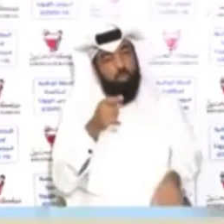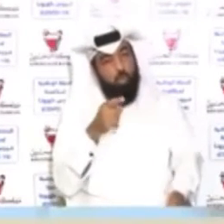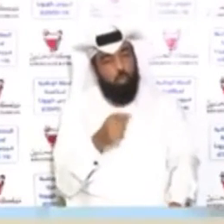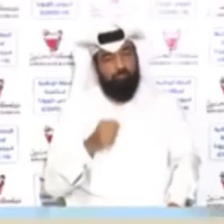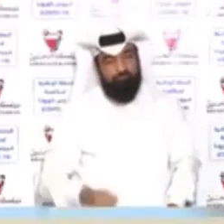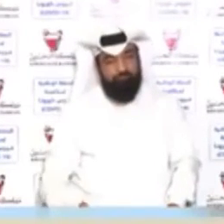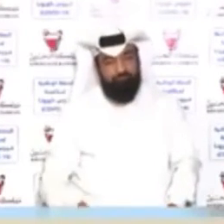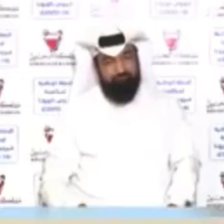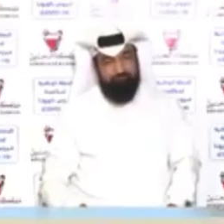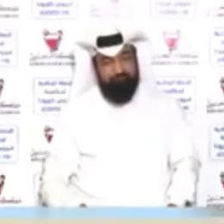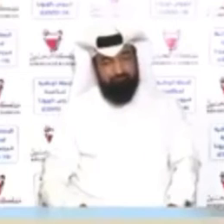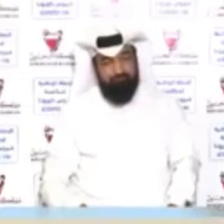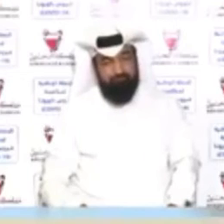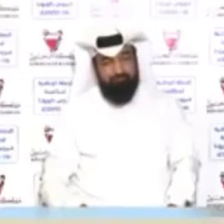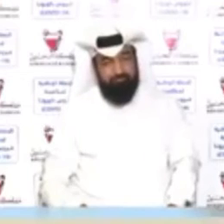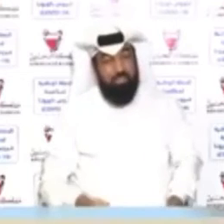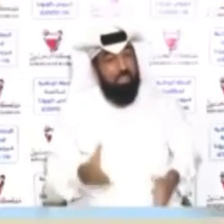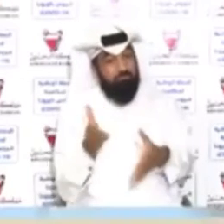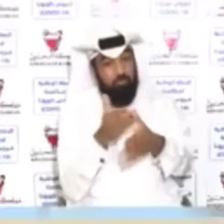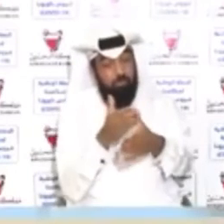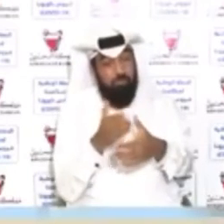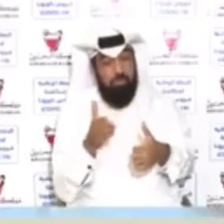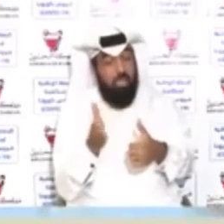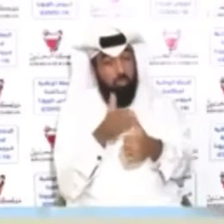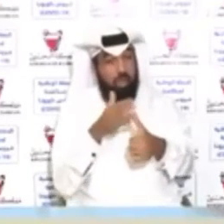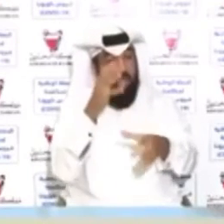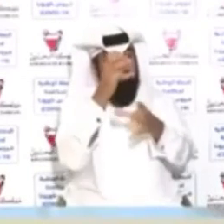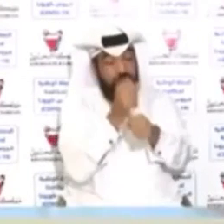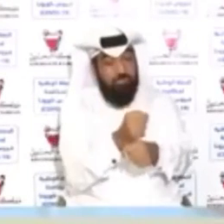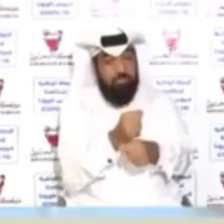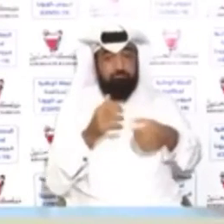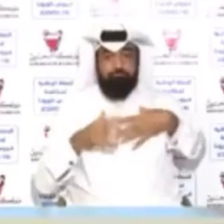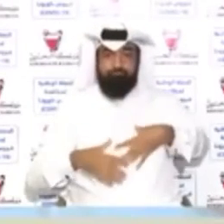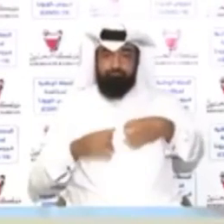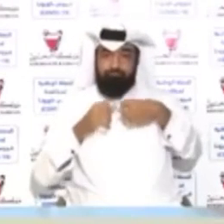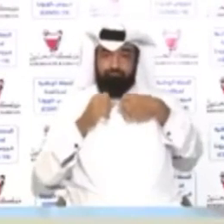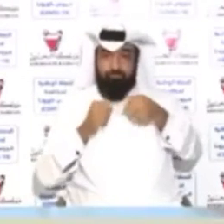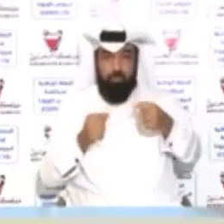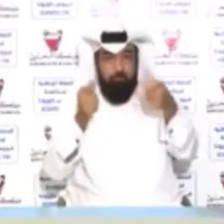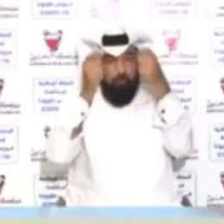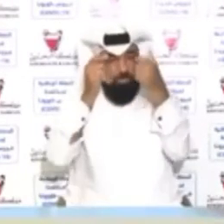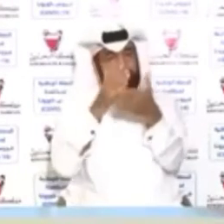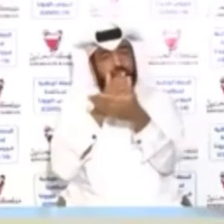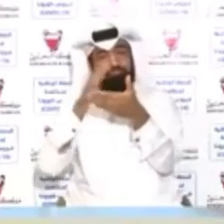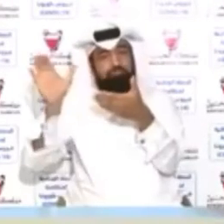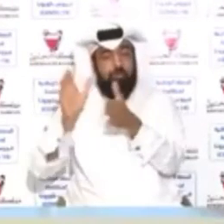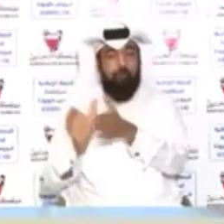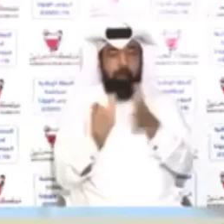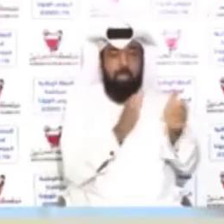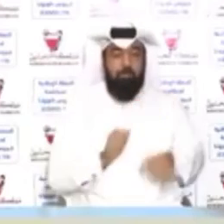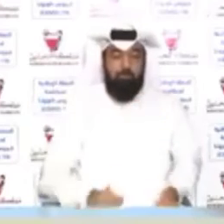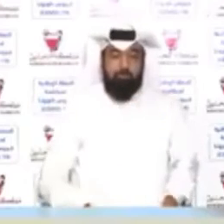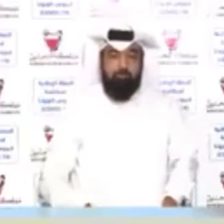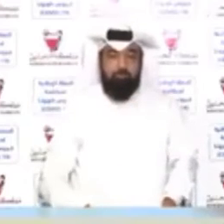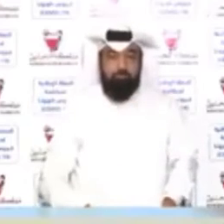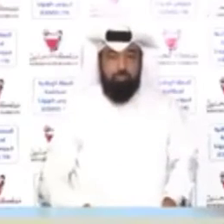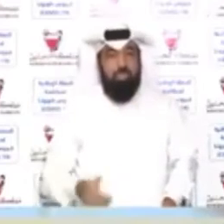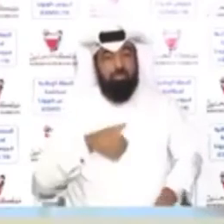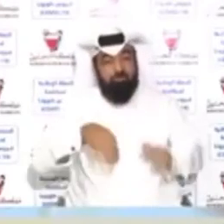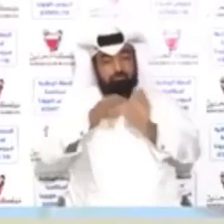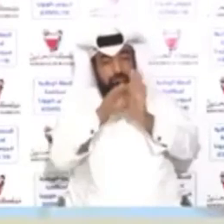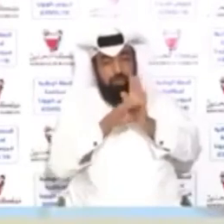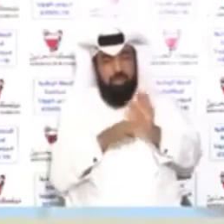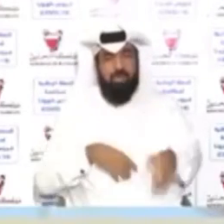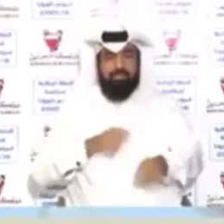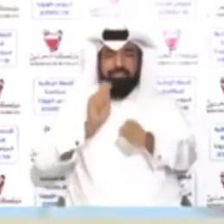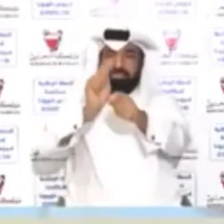على سلامتهم وصحتهم من حصولهم لا قدر الله إلى هذا الفيروس. هذا طبعا بالنسبة لجميع النصائح اللي حبينا